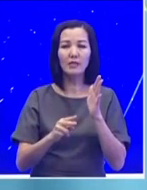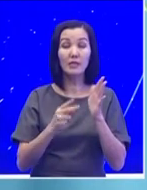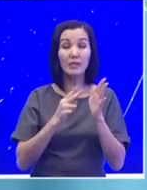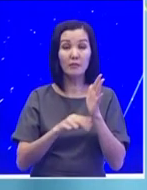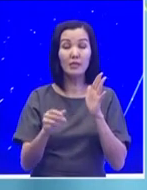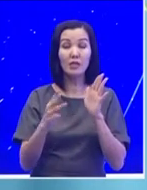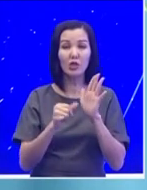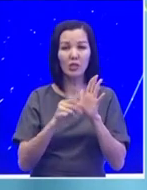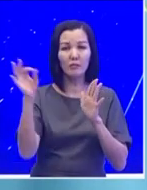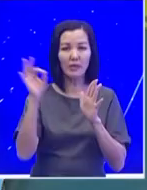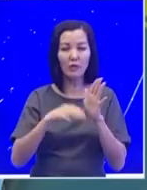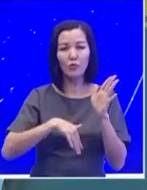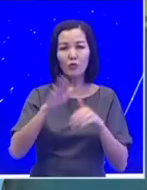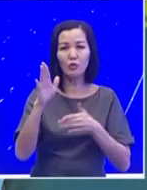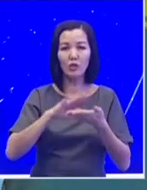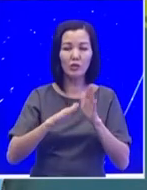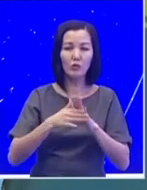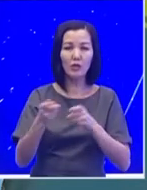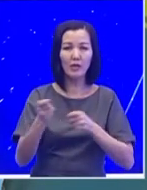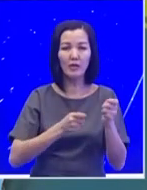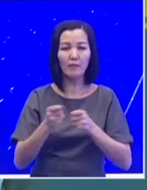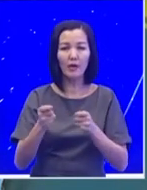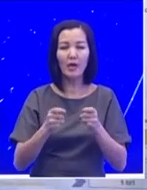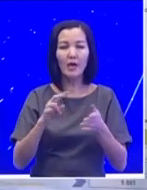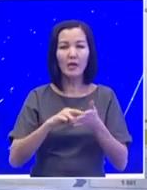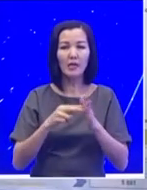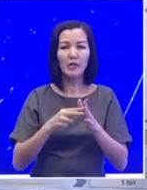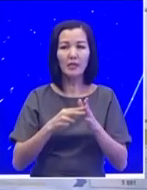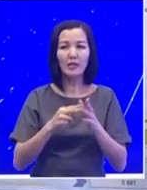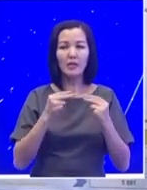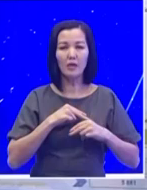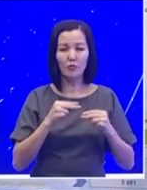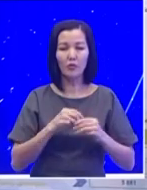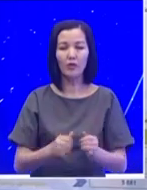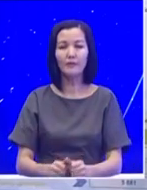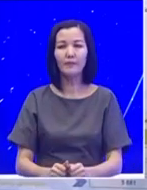76%. В целях улучшения ситуации акимат района наметил ряд работ.